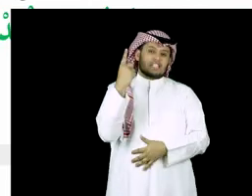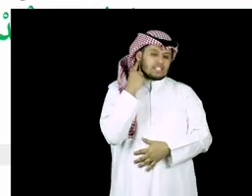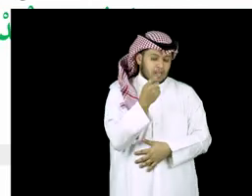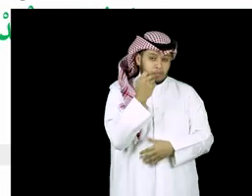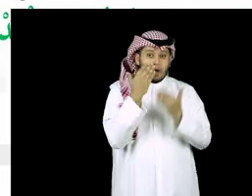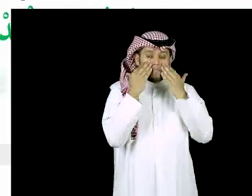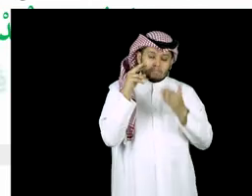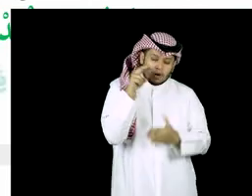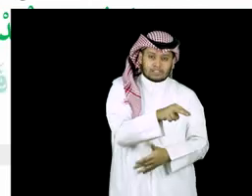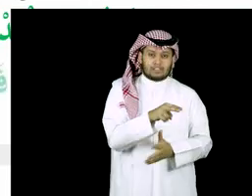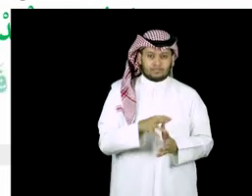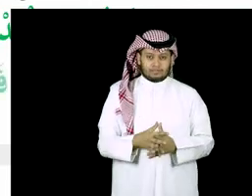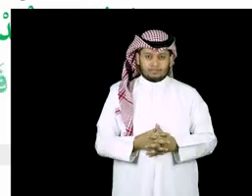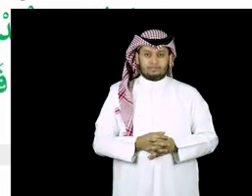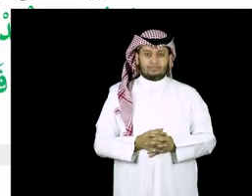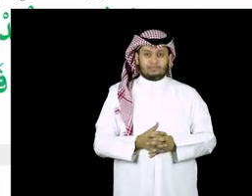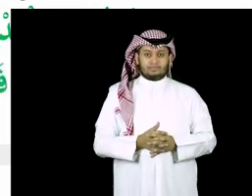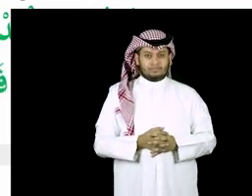بصيرا.